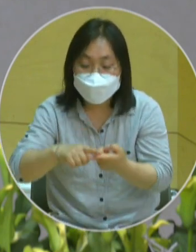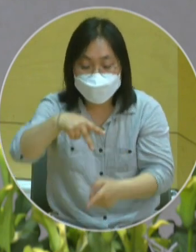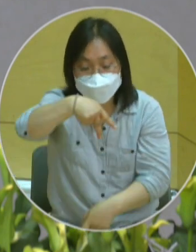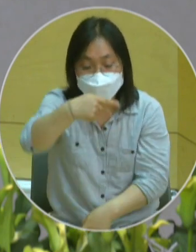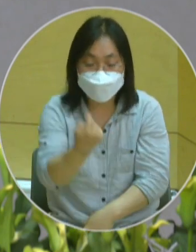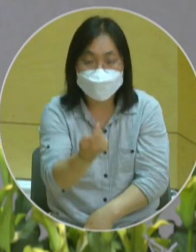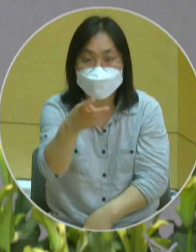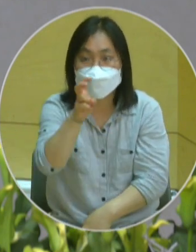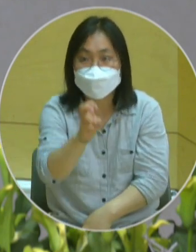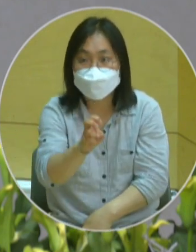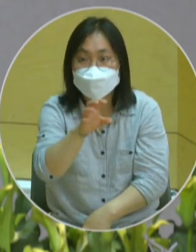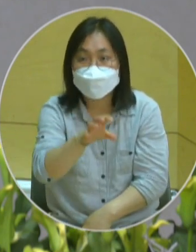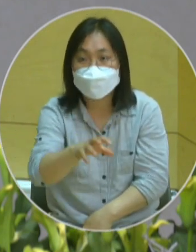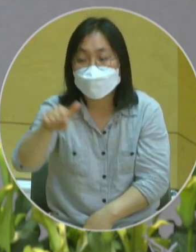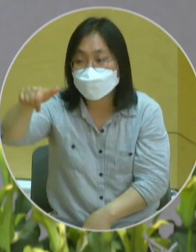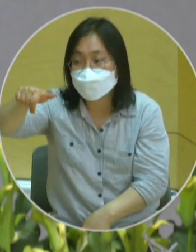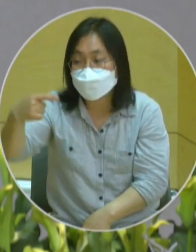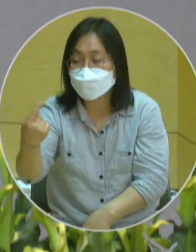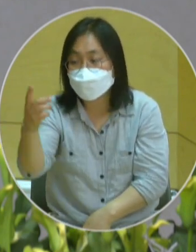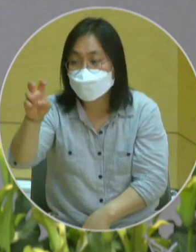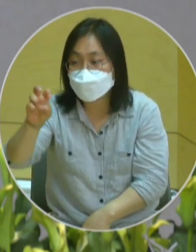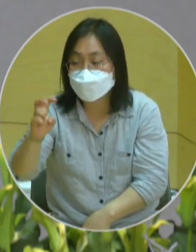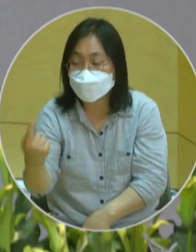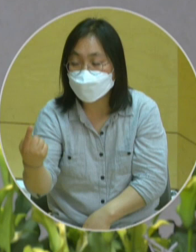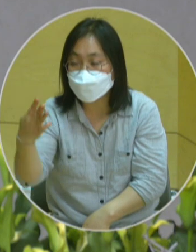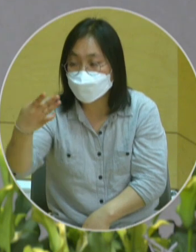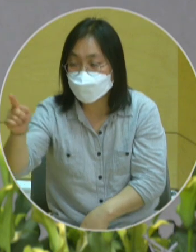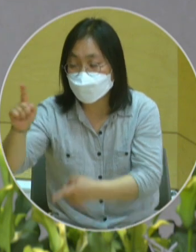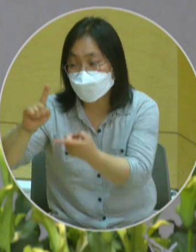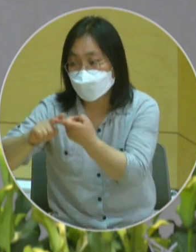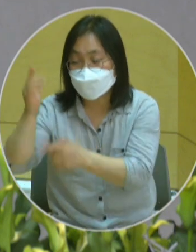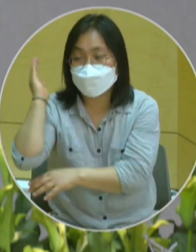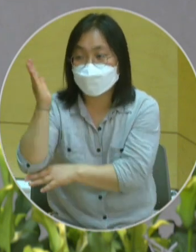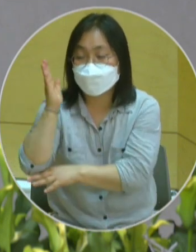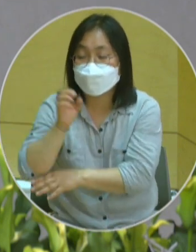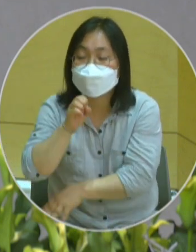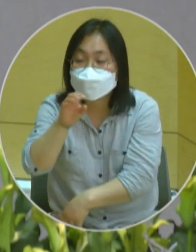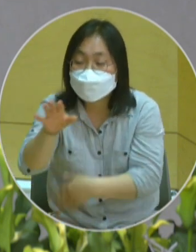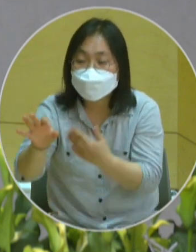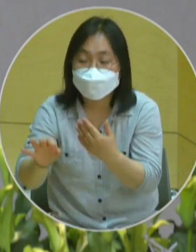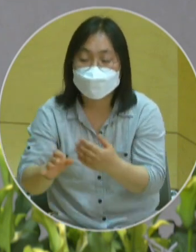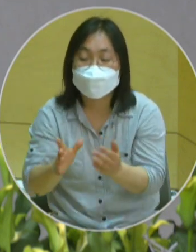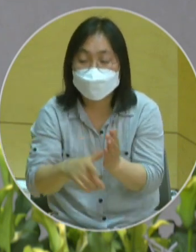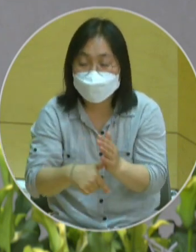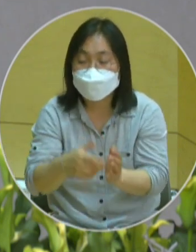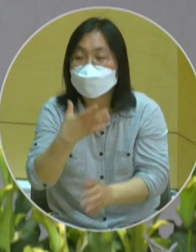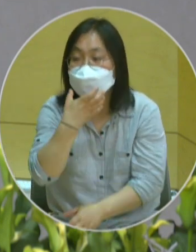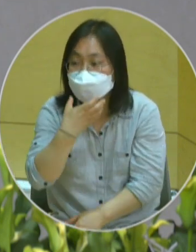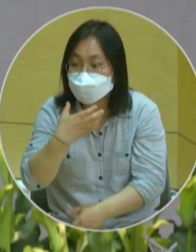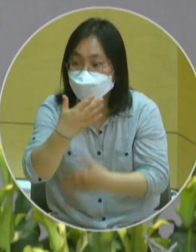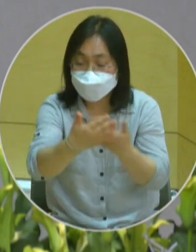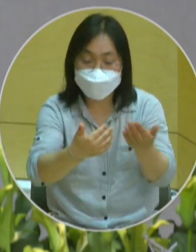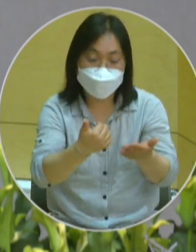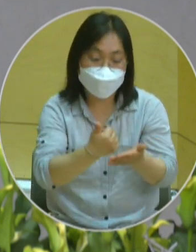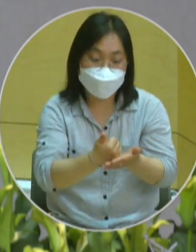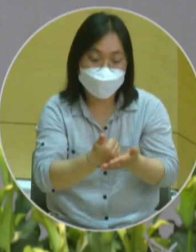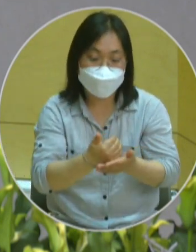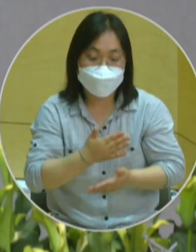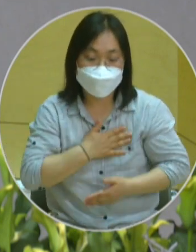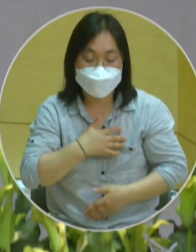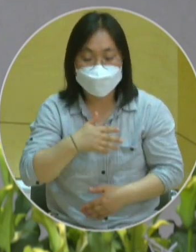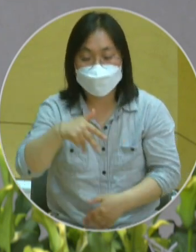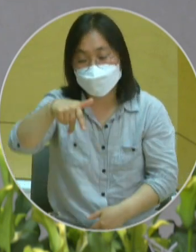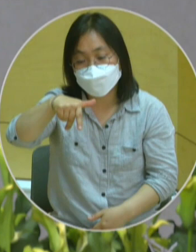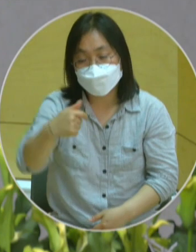하시죠. 그럴 때에 아브라함이 하나님께 소돔과 고모라에 있는 자기 조카